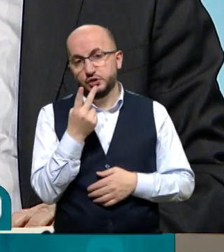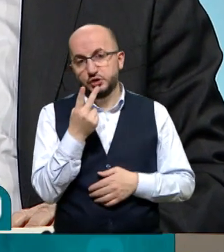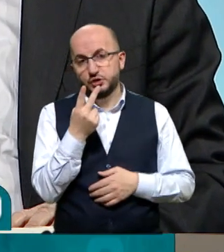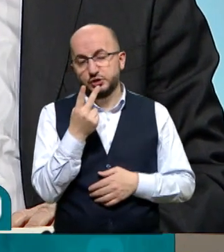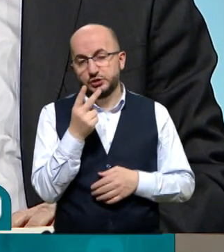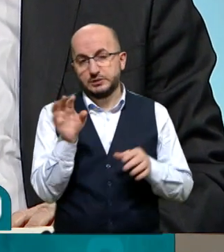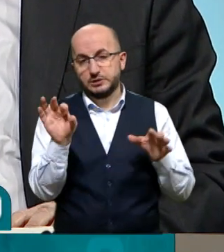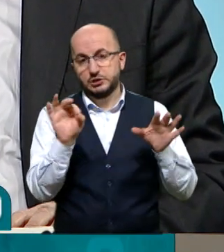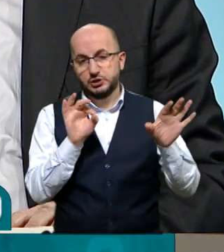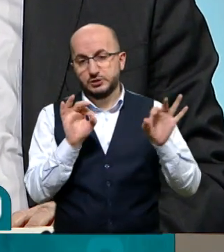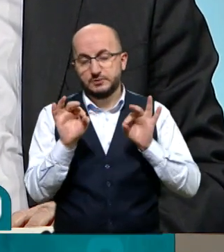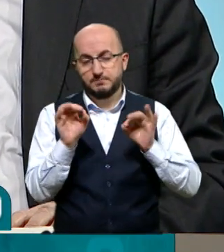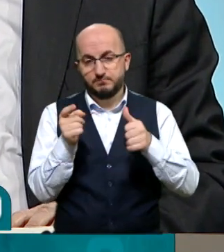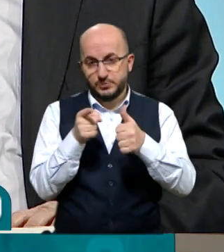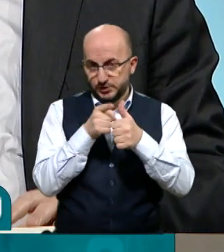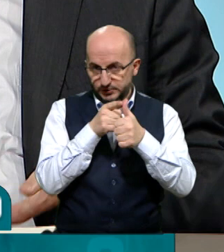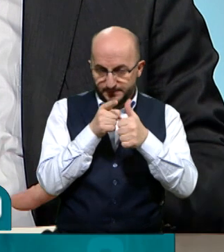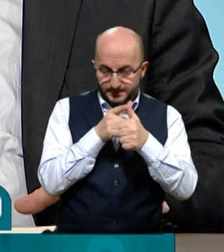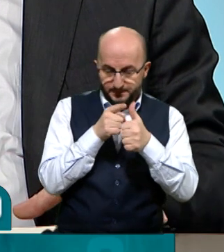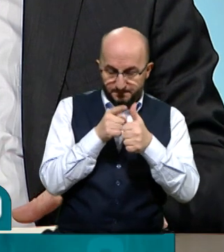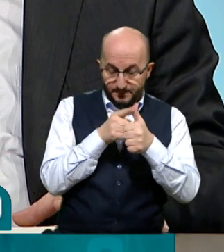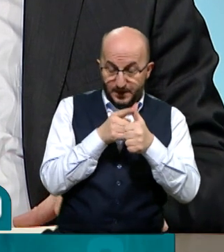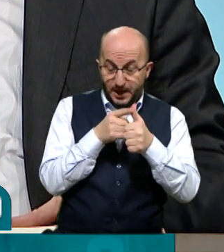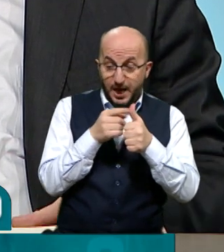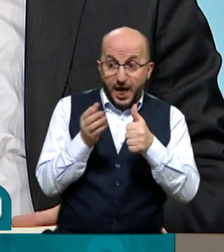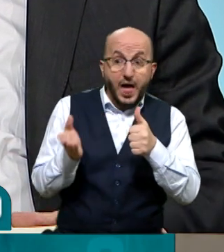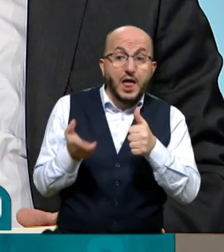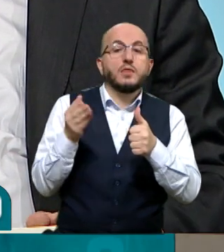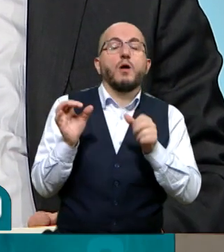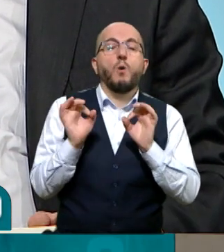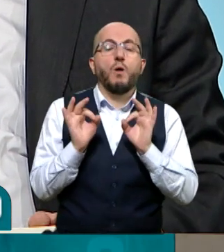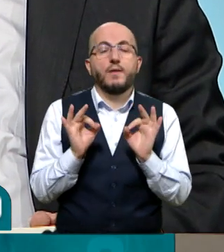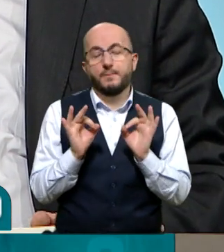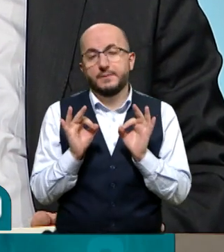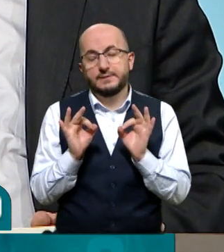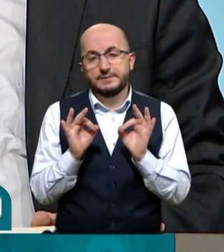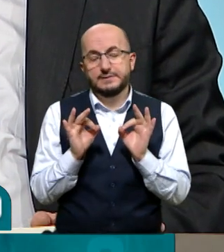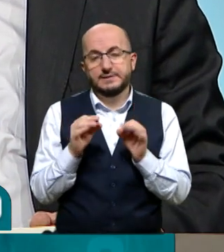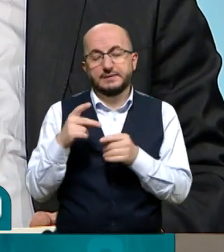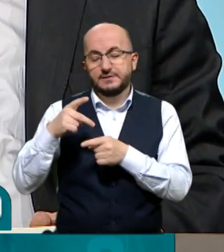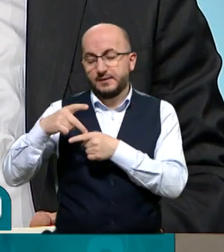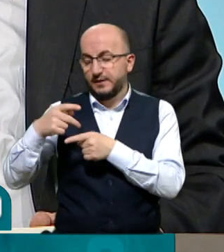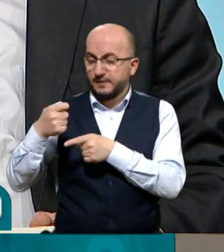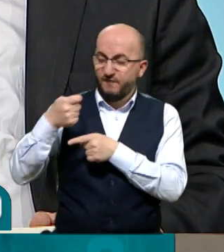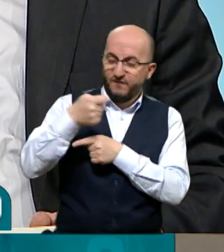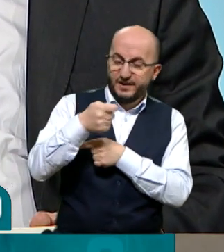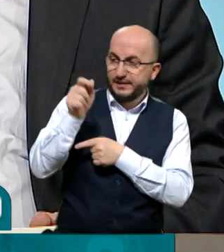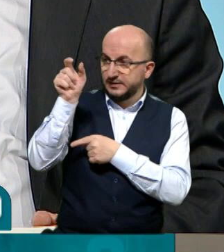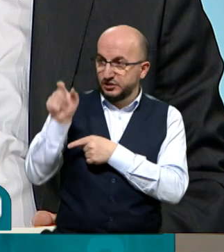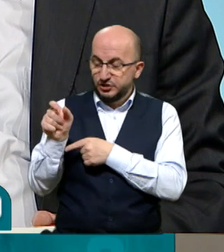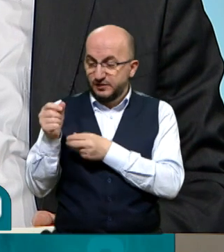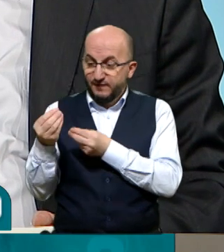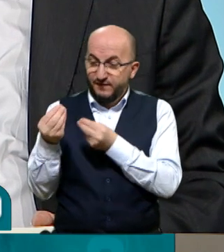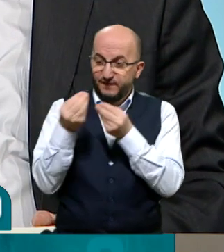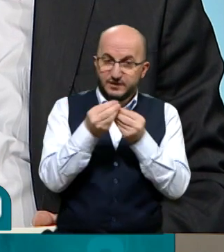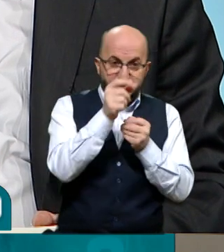Birincisi ve en önemli olanı, zekat veren kişi verdiği